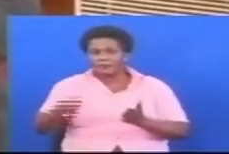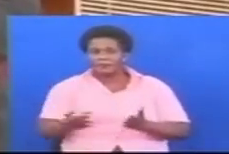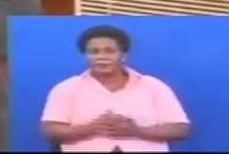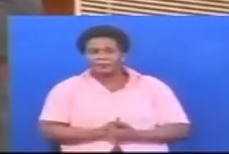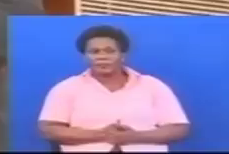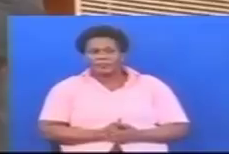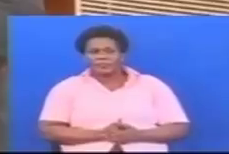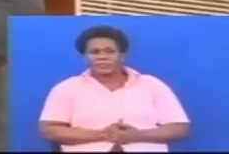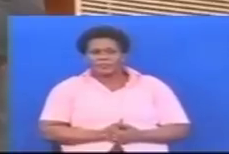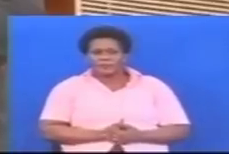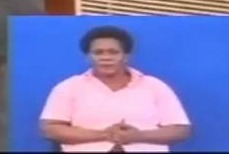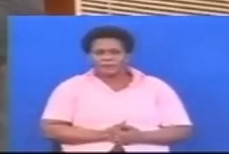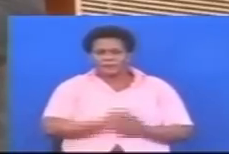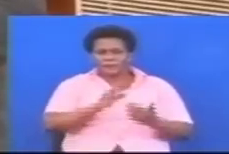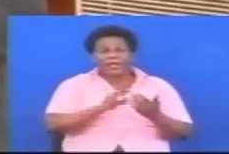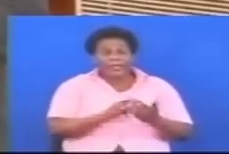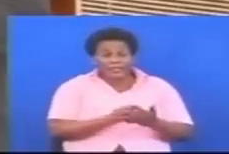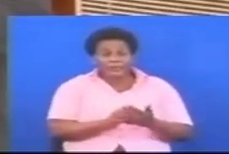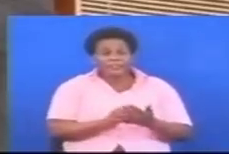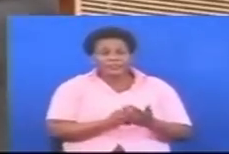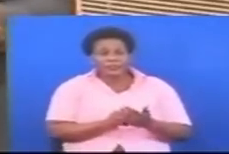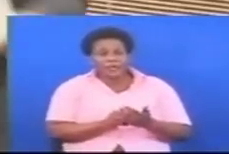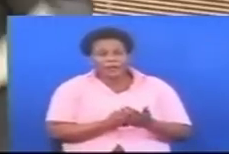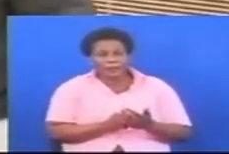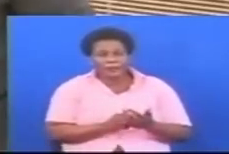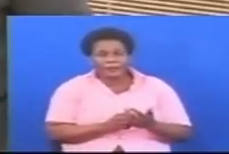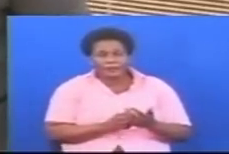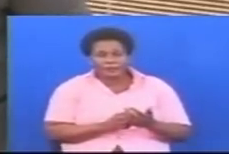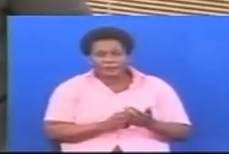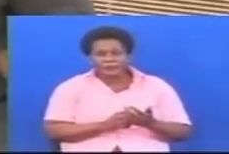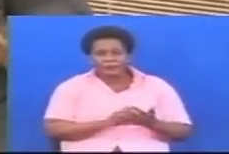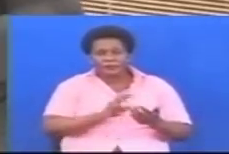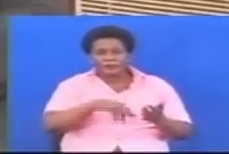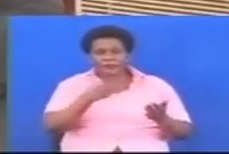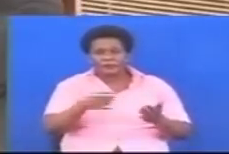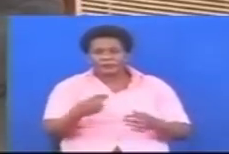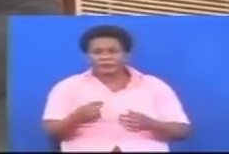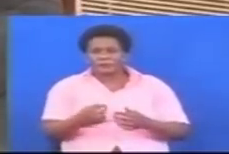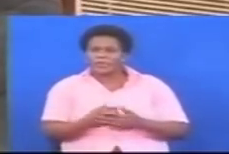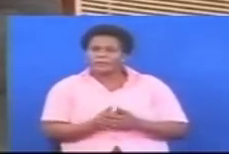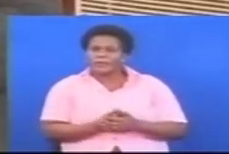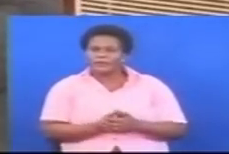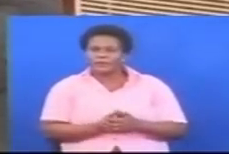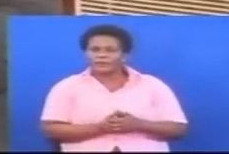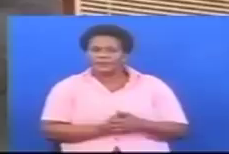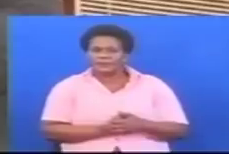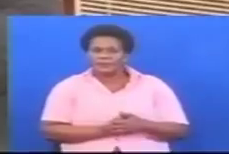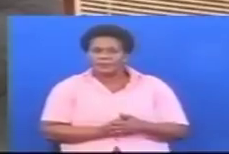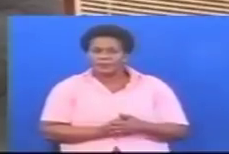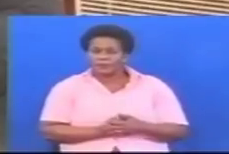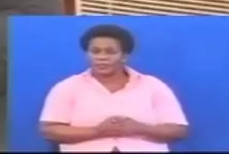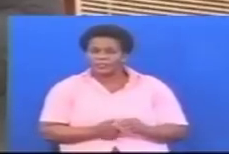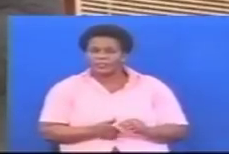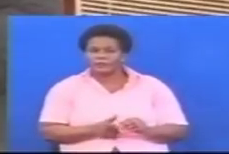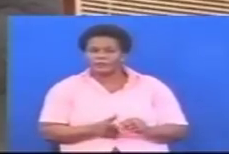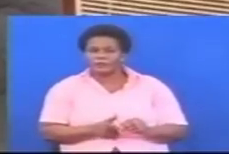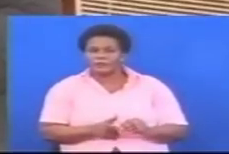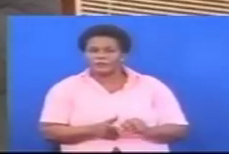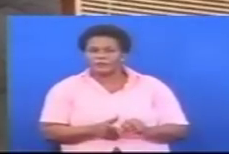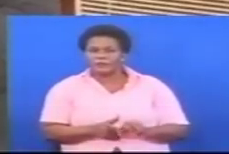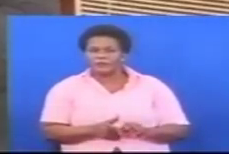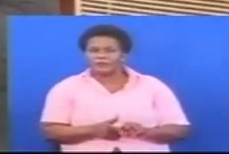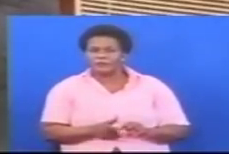za kuhifadhi bonde la mto Kilombero, kwani ustawi wa bonde hilo hivi sasa unasambaratishwa na shughuli za